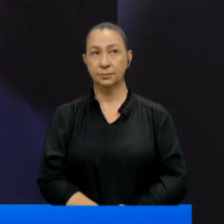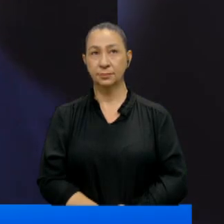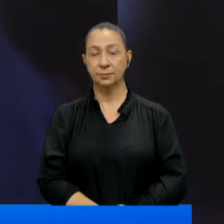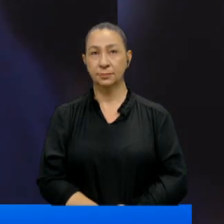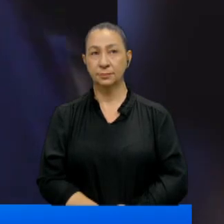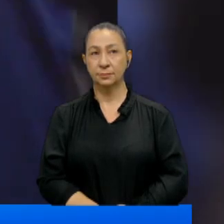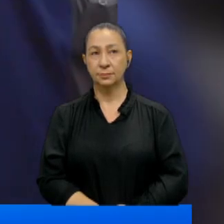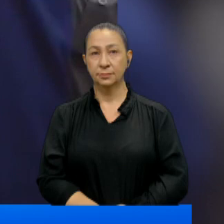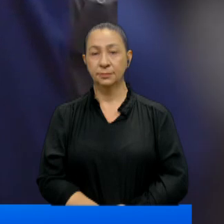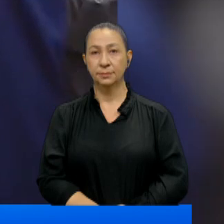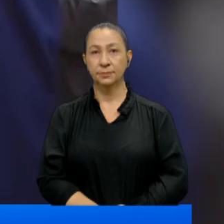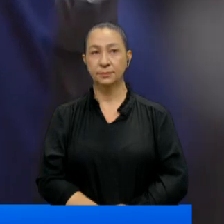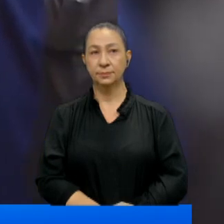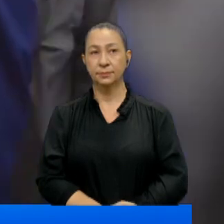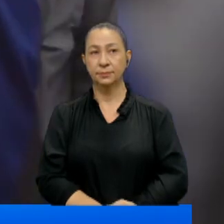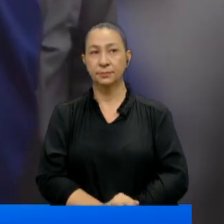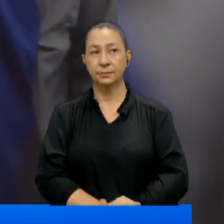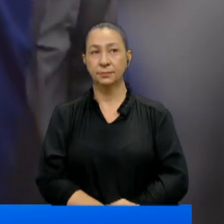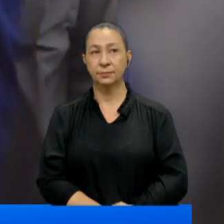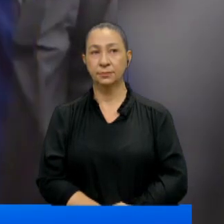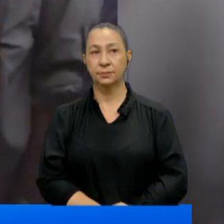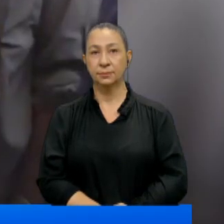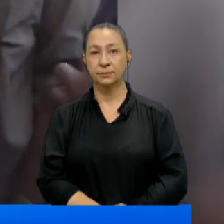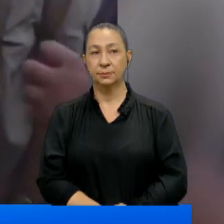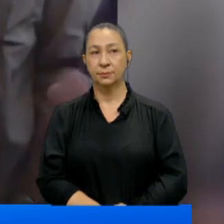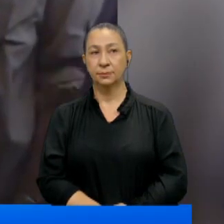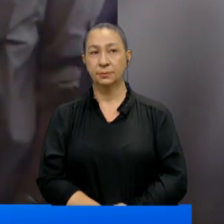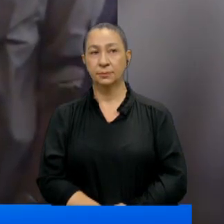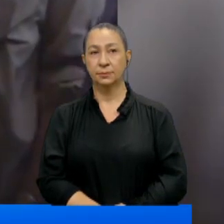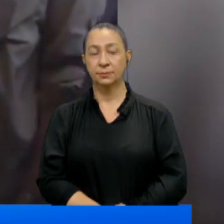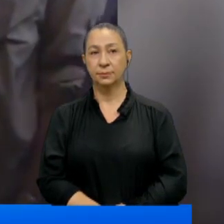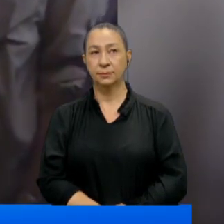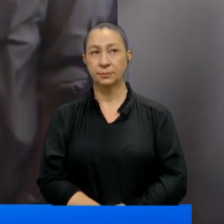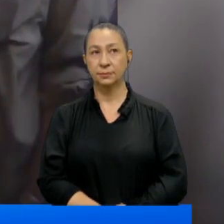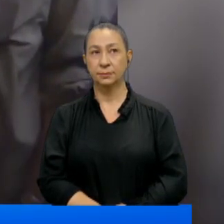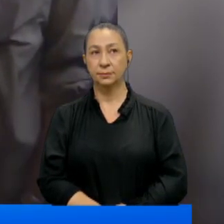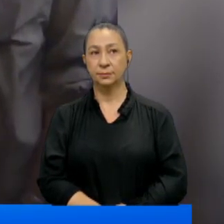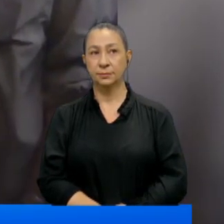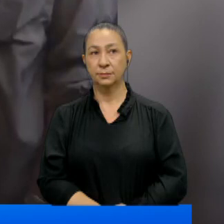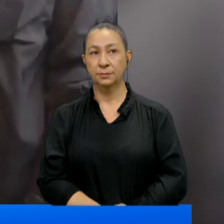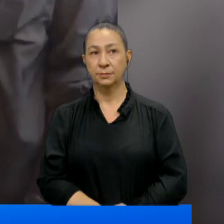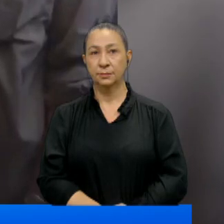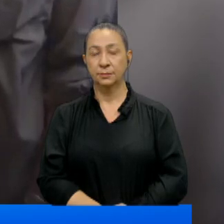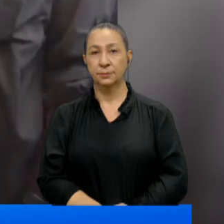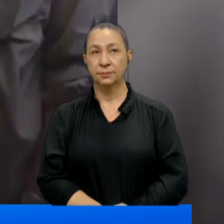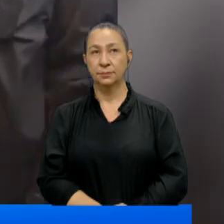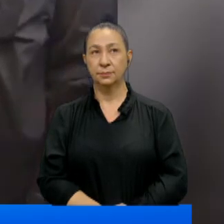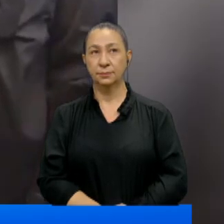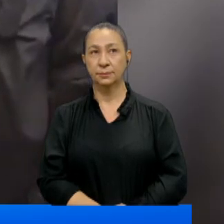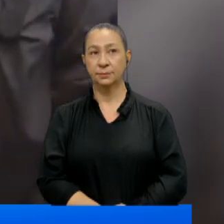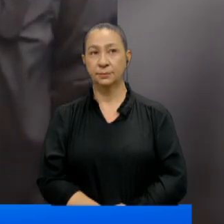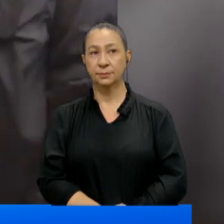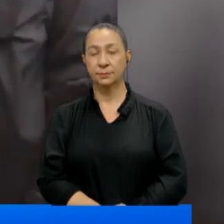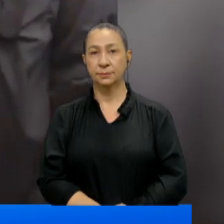diyersin biz. Milletvekili yok bizde, hiçbir şey yok. Televizyonda izleyeceğim seni, şöyle masaya elim vuracaksın.